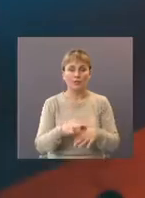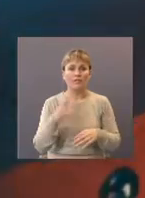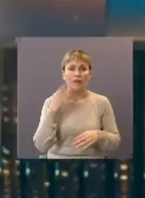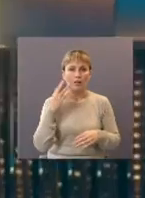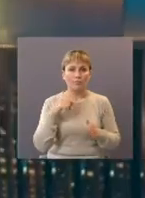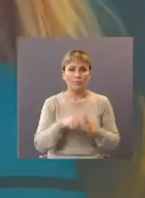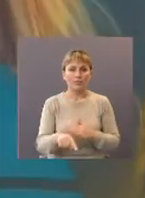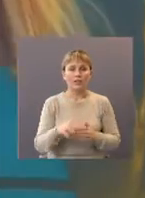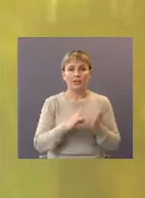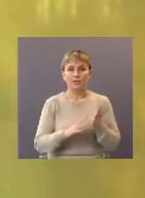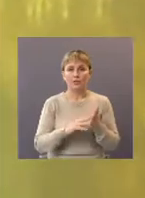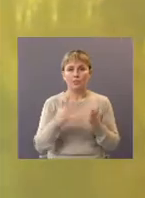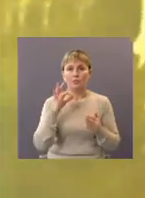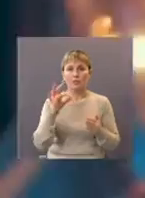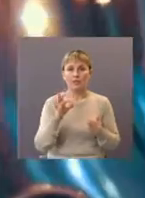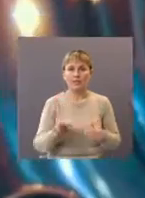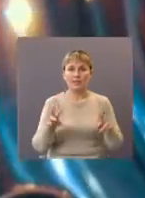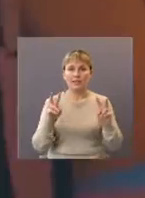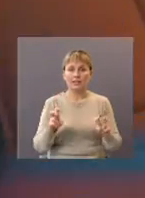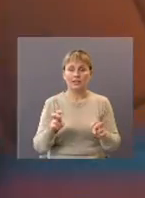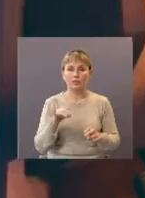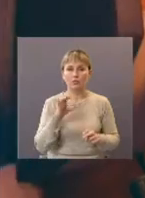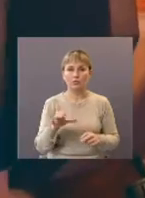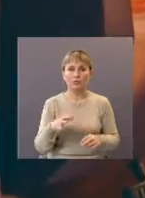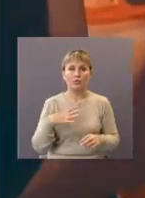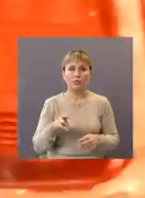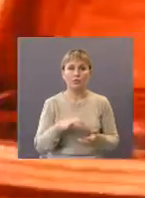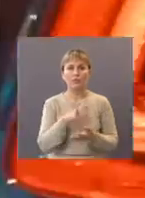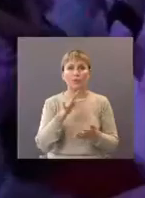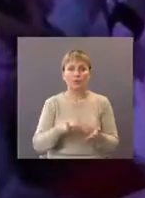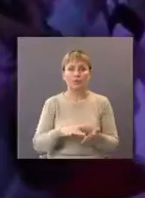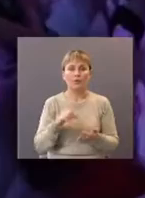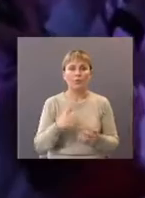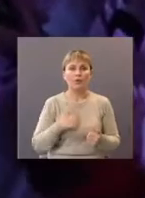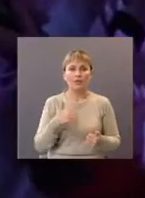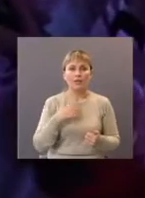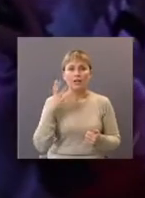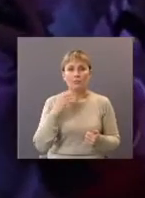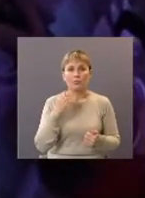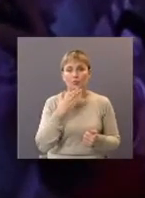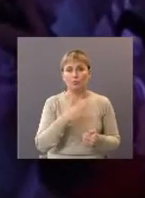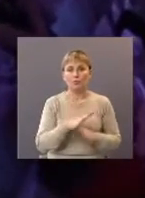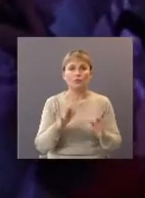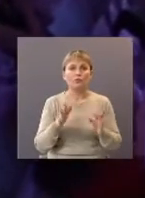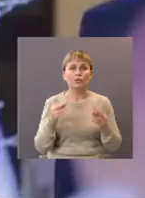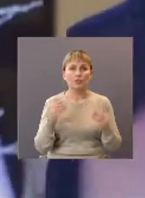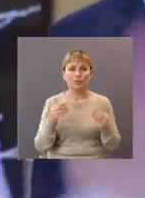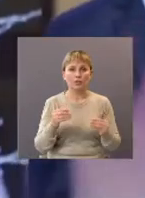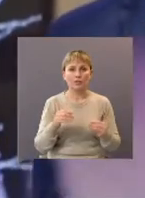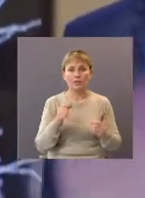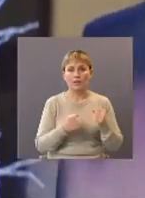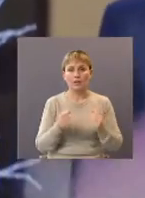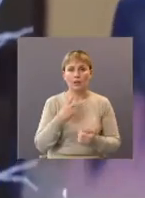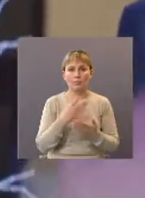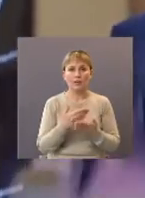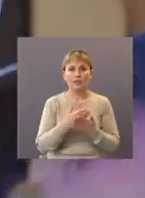Алматы. 95% ритейла класса люкс приходится на мегаполис. А похвастаться алматинцы любят не только шикарными авто.